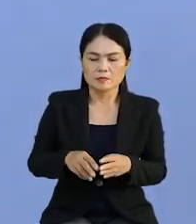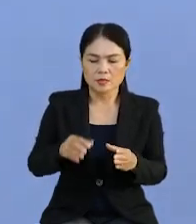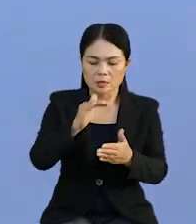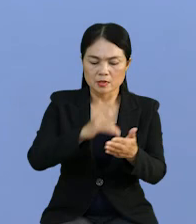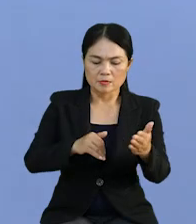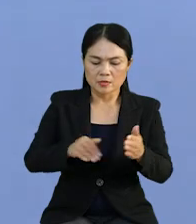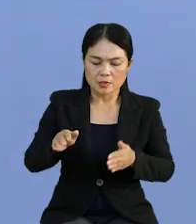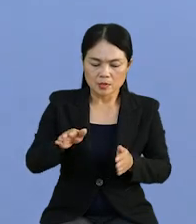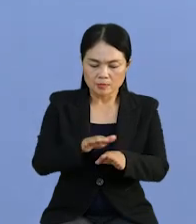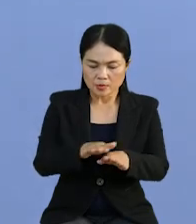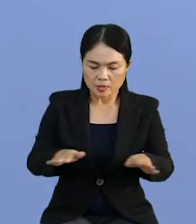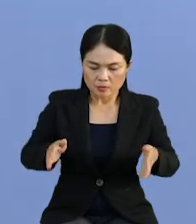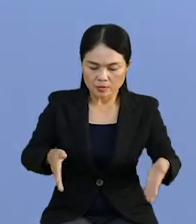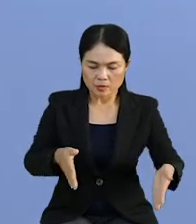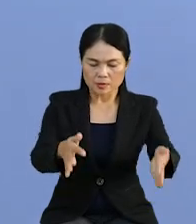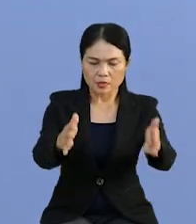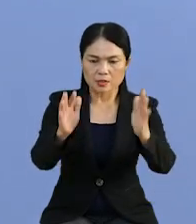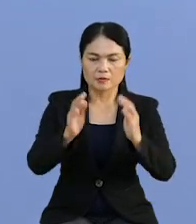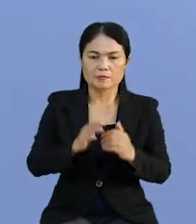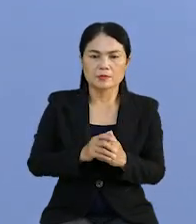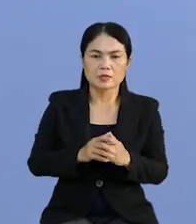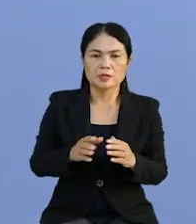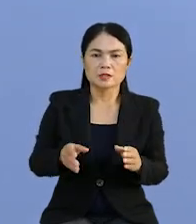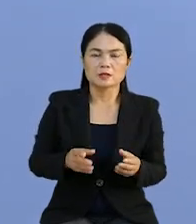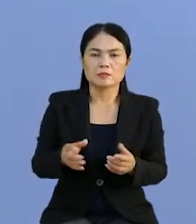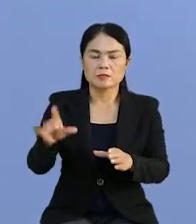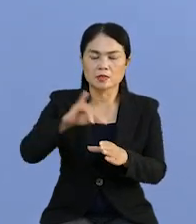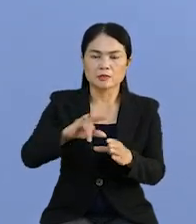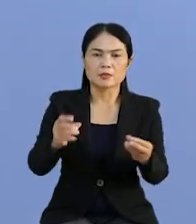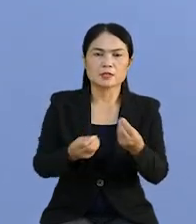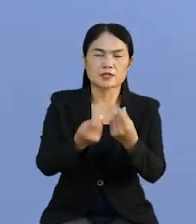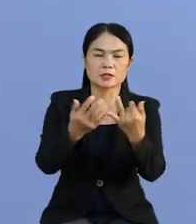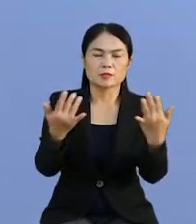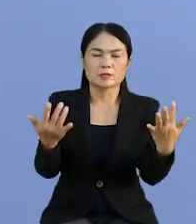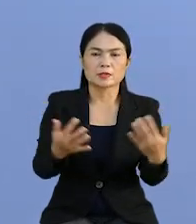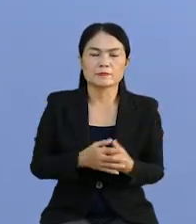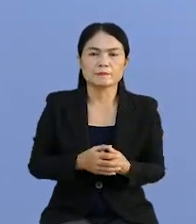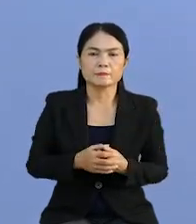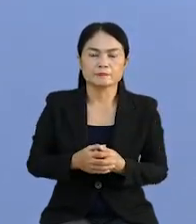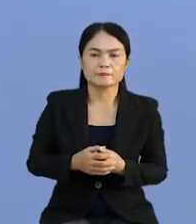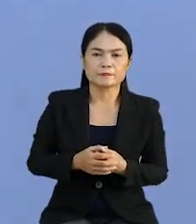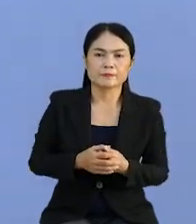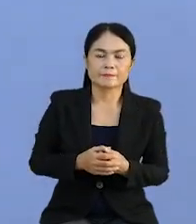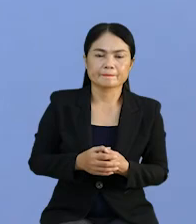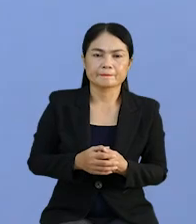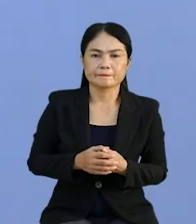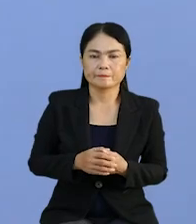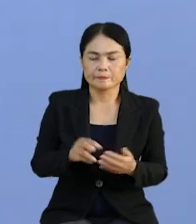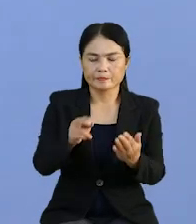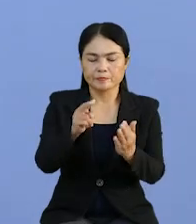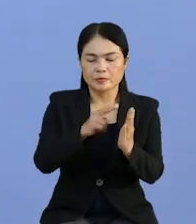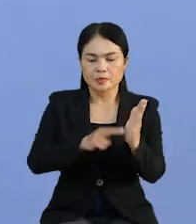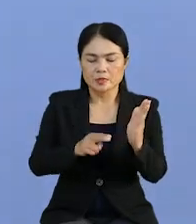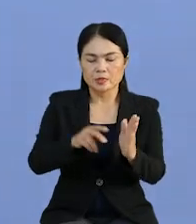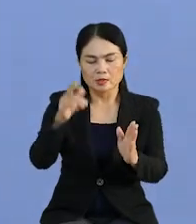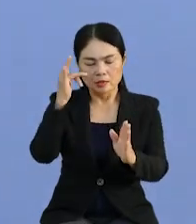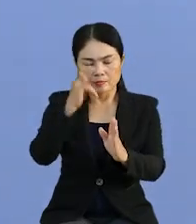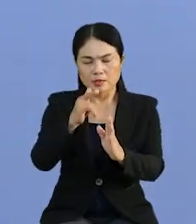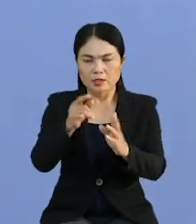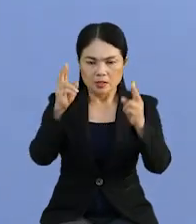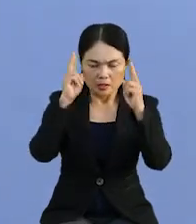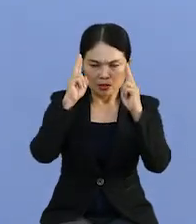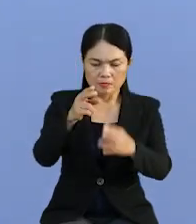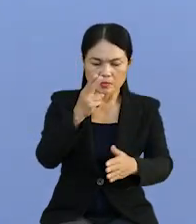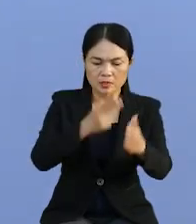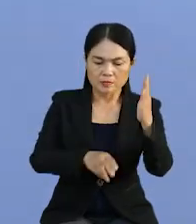ำหรับกราดเพลย์ทนัลบาดบานจีเปล่งจานประเภทบาดแต่อัตบัตินี้มีนโกบมน้องอบร